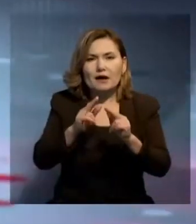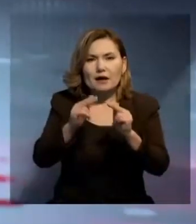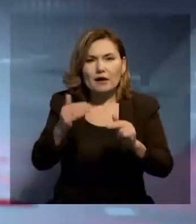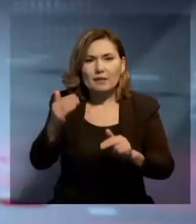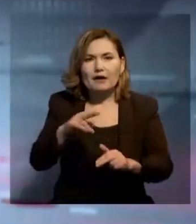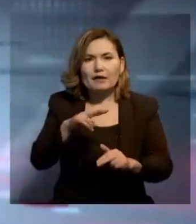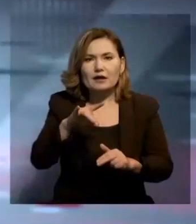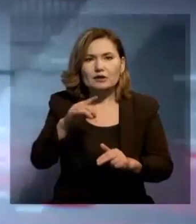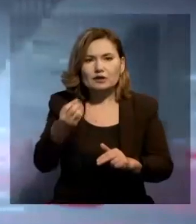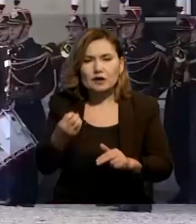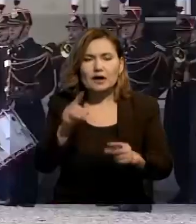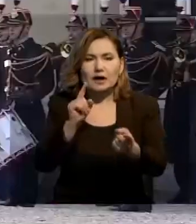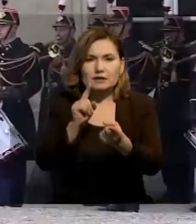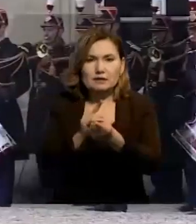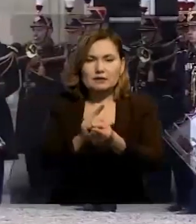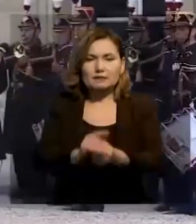Ларше қарсы алды.